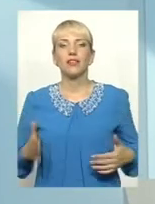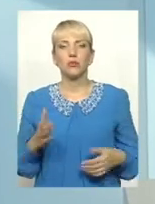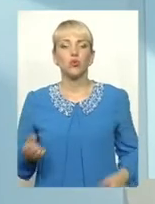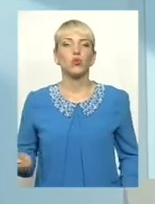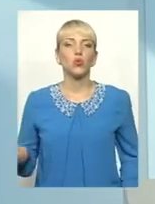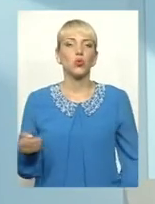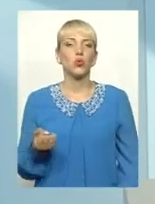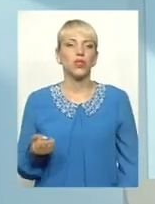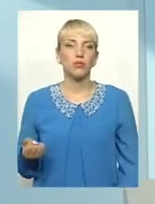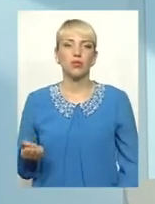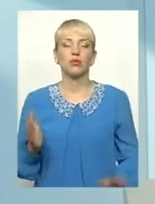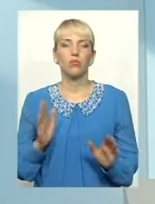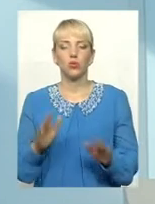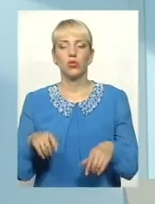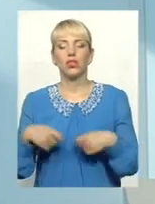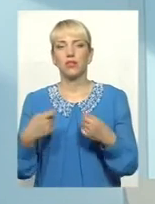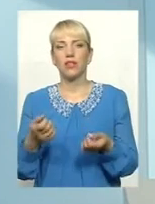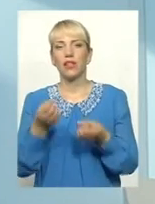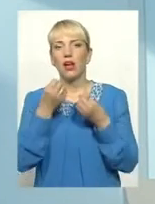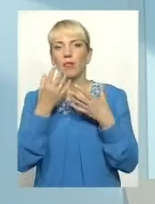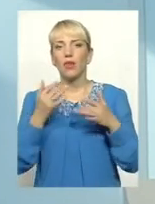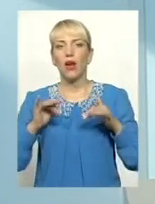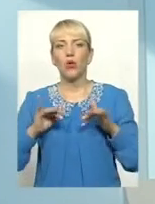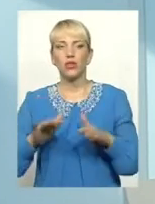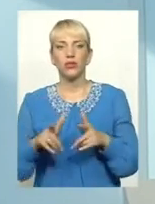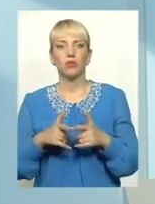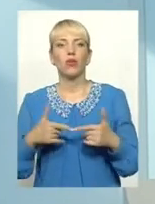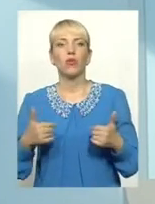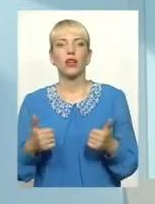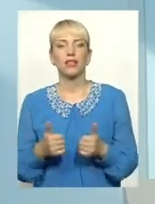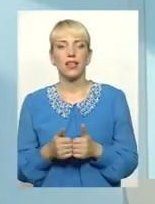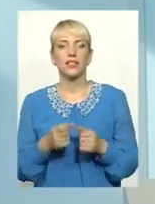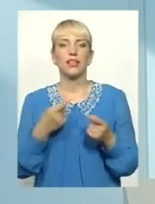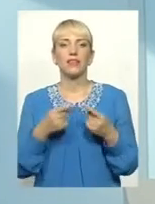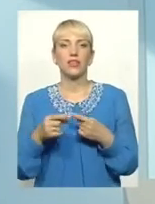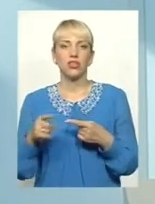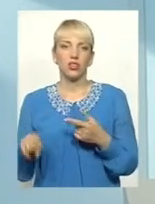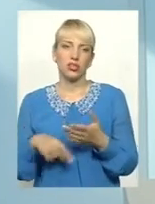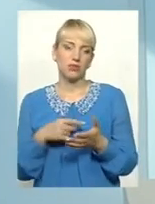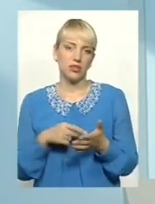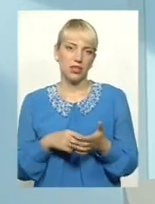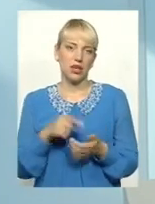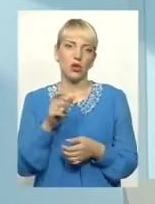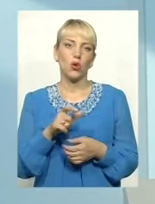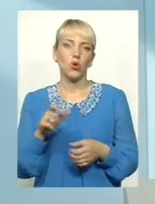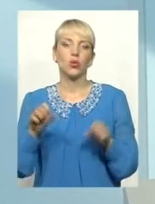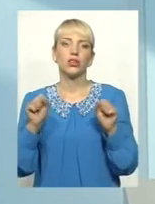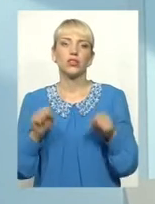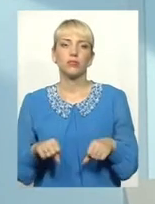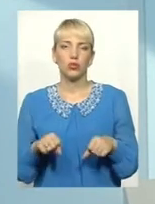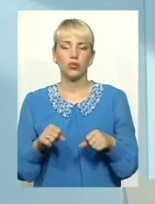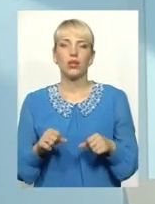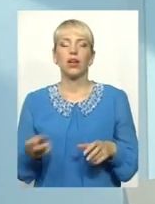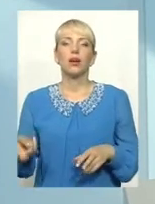будуть роздаватись благодійним організаціям, так само, як робиться в інших містах. Люди зможуть прийти,